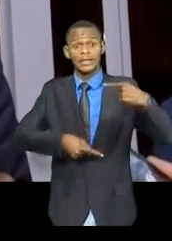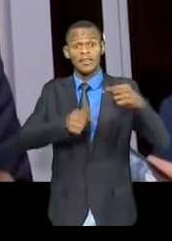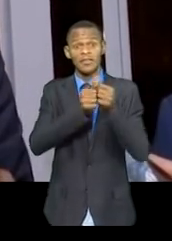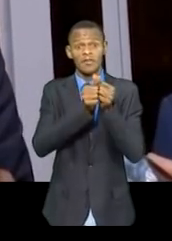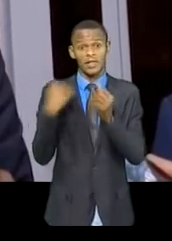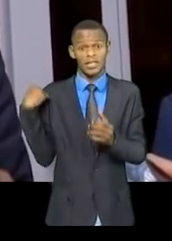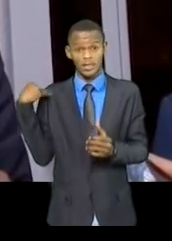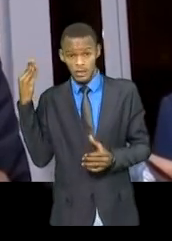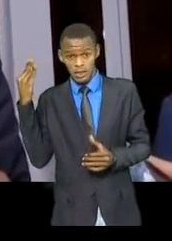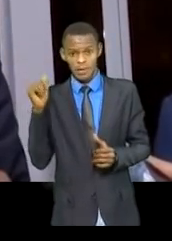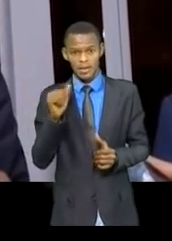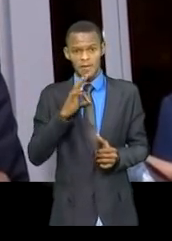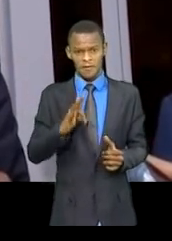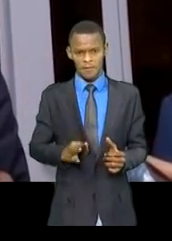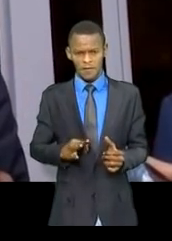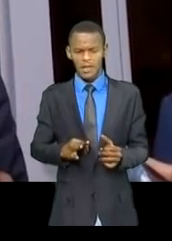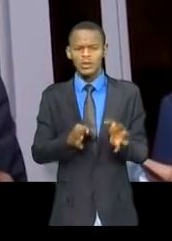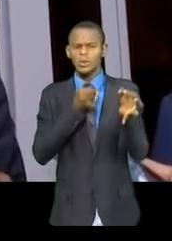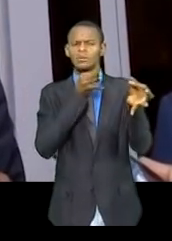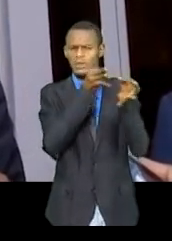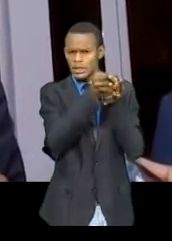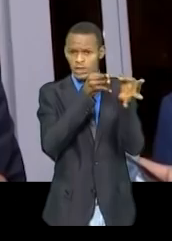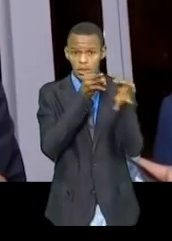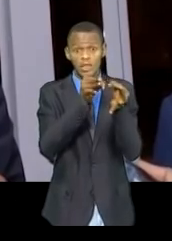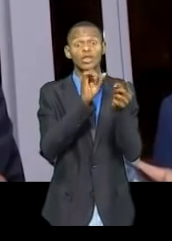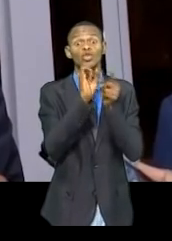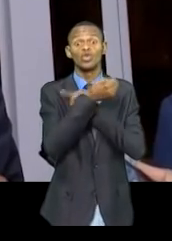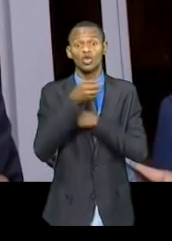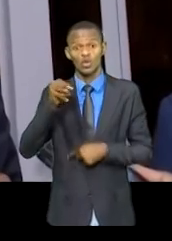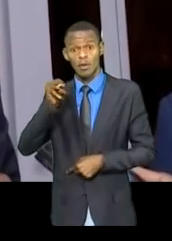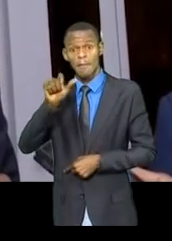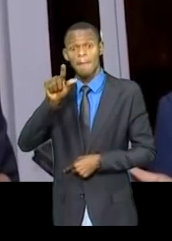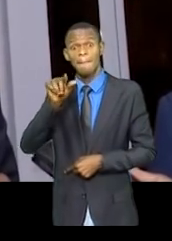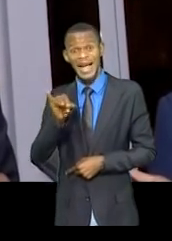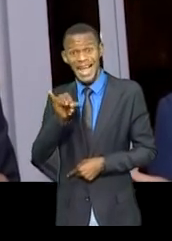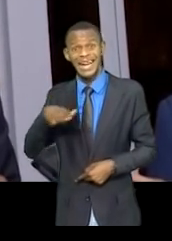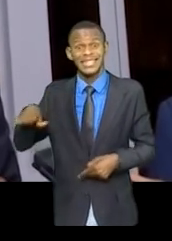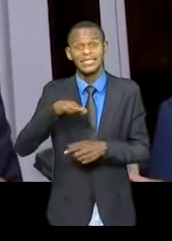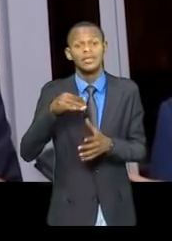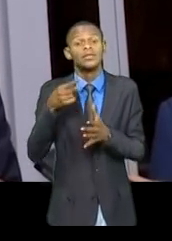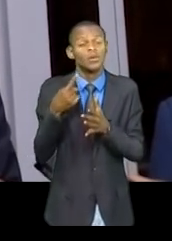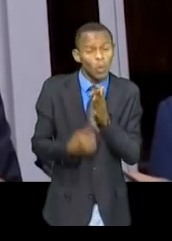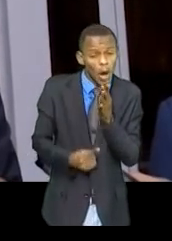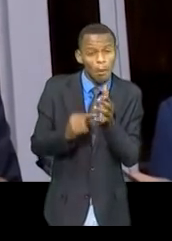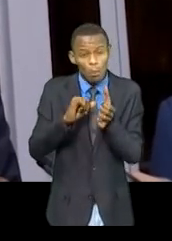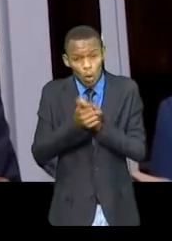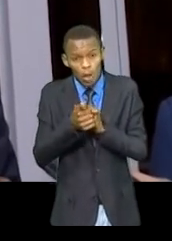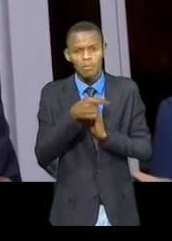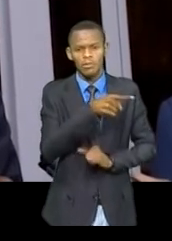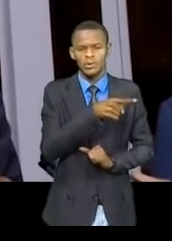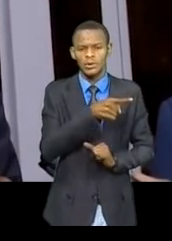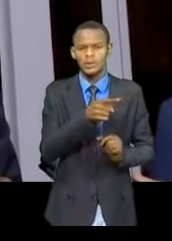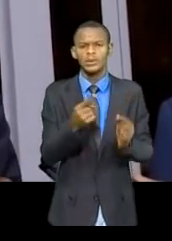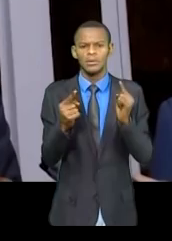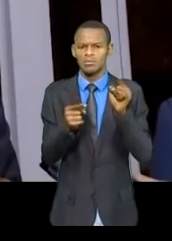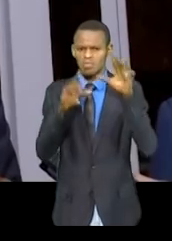bien. Et il a une excellente connaissance de l'ensemble de ses acteurs. Le président a partagé avec nous aussi ses conseils,